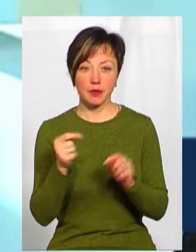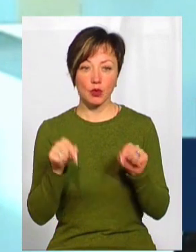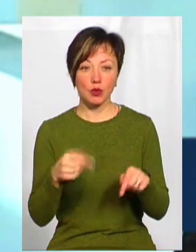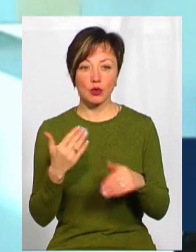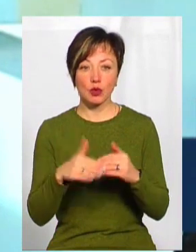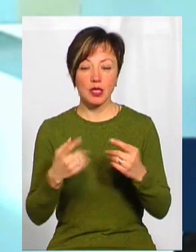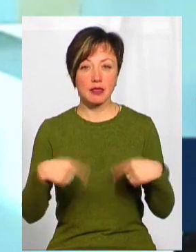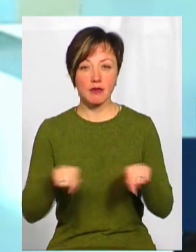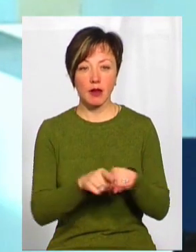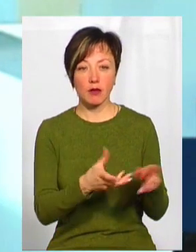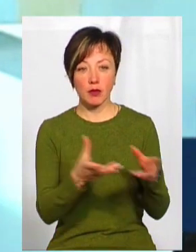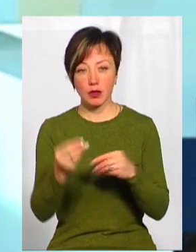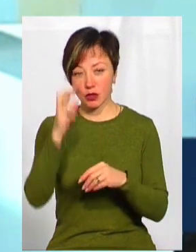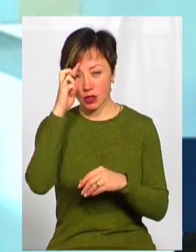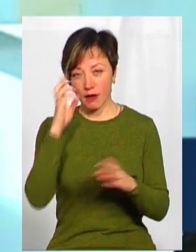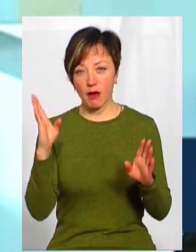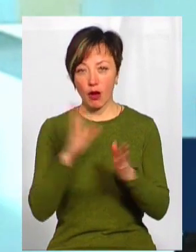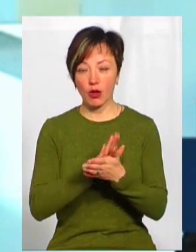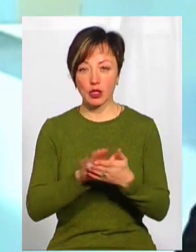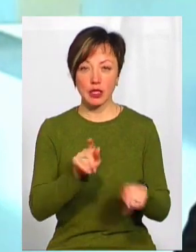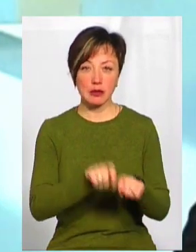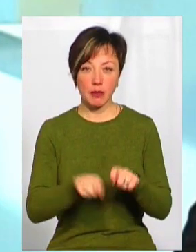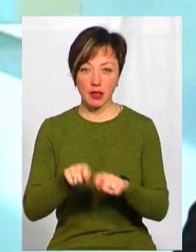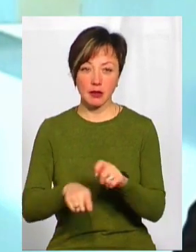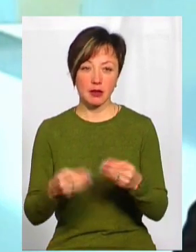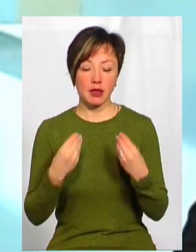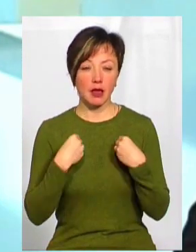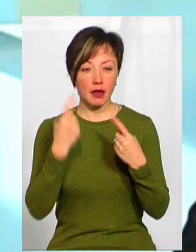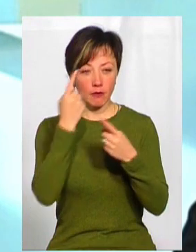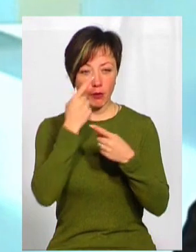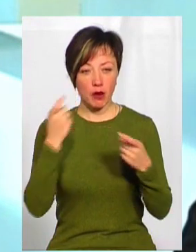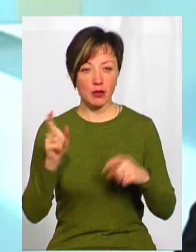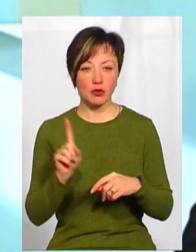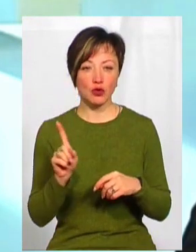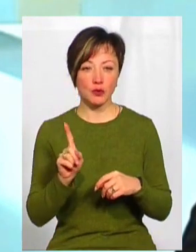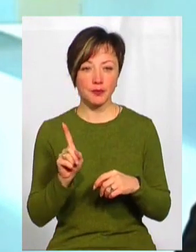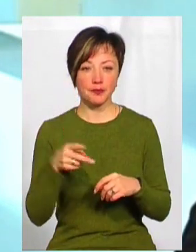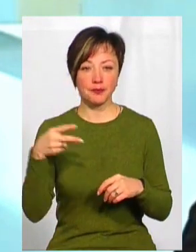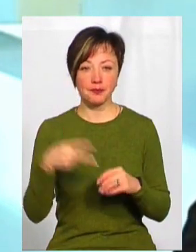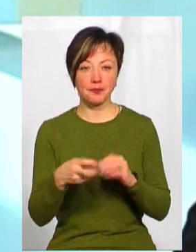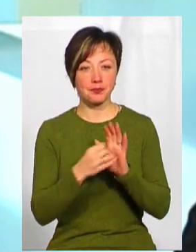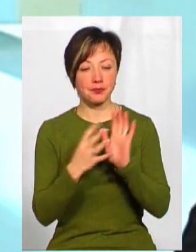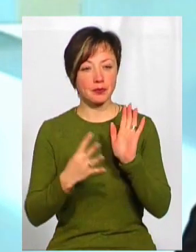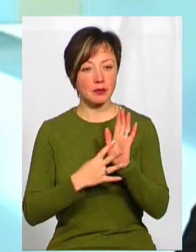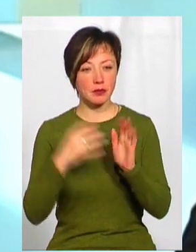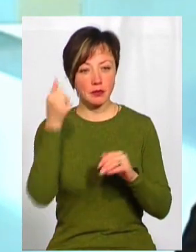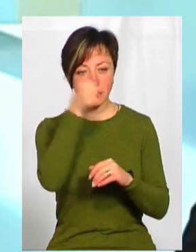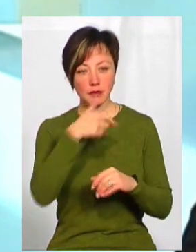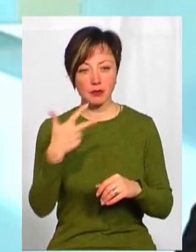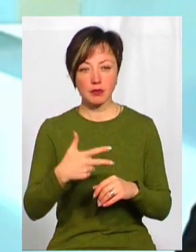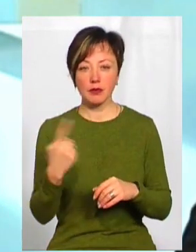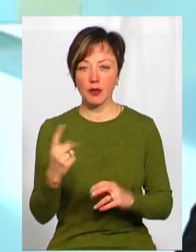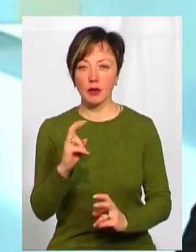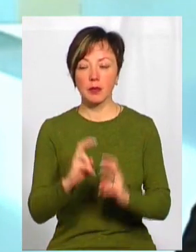тут уже сфера впливу була Державної екологічної інспекції, яка от нам дала інформацію, що в 2019 році